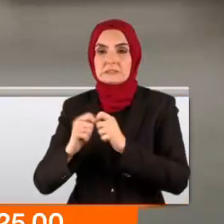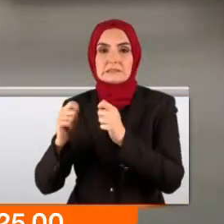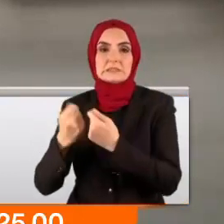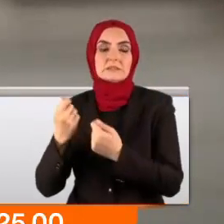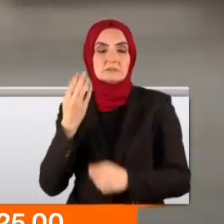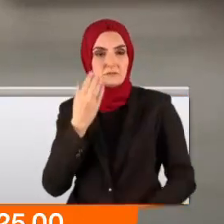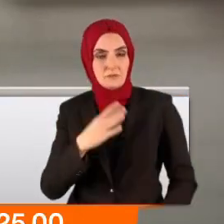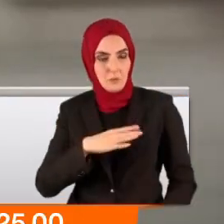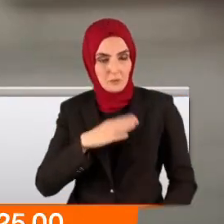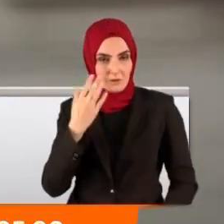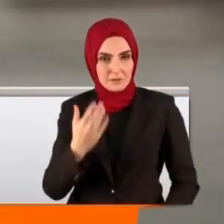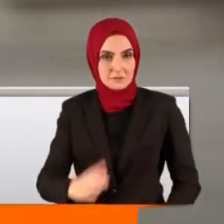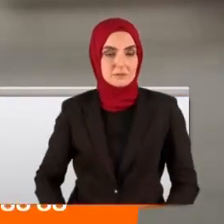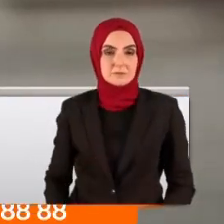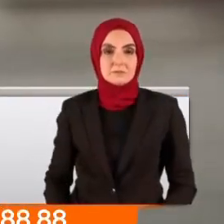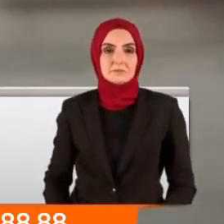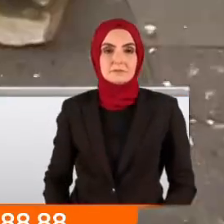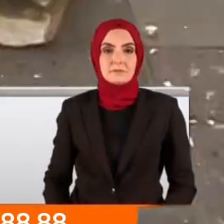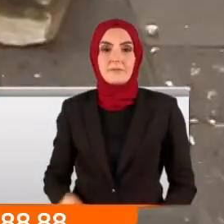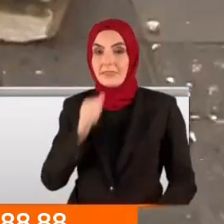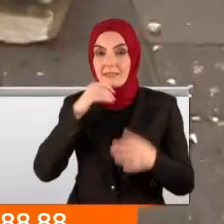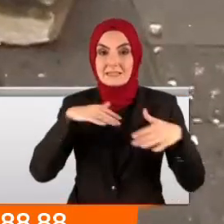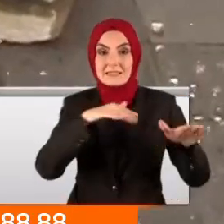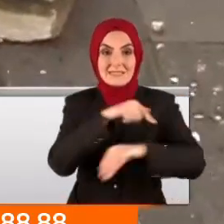Dalgalar sahildeki beton blokları yerinden söktü.